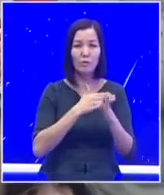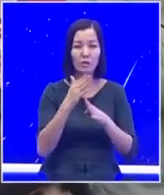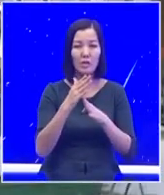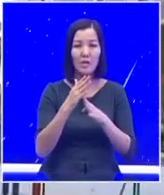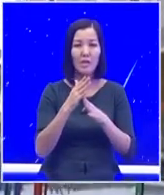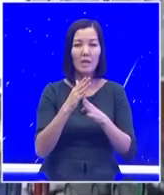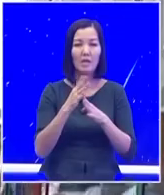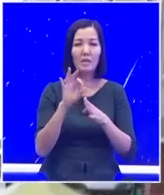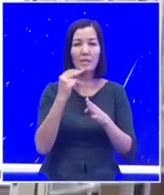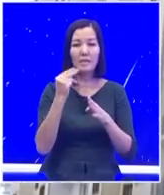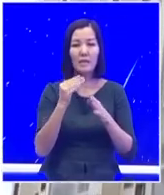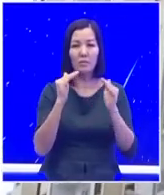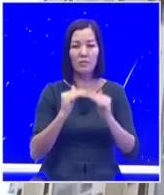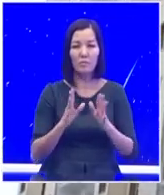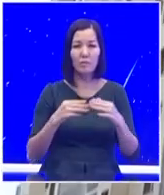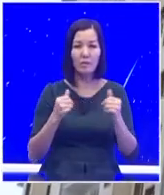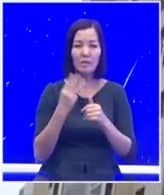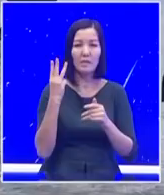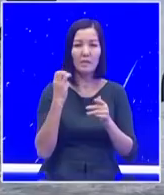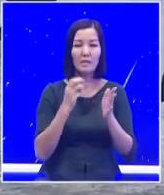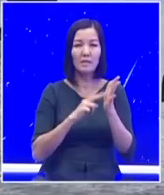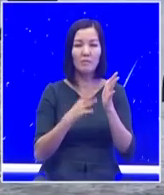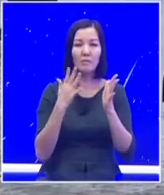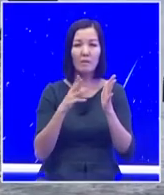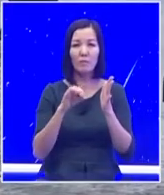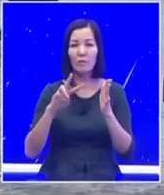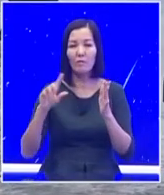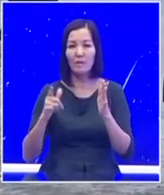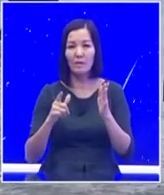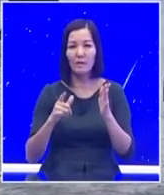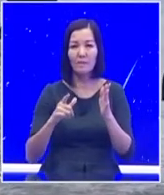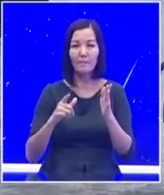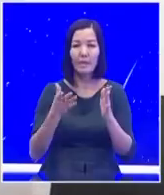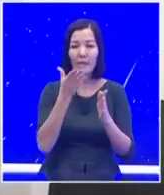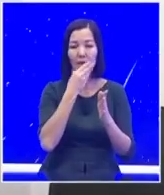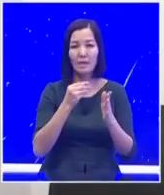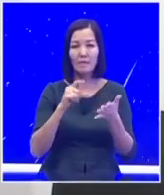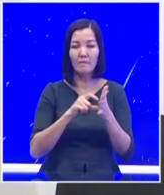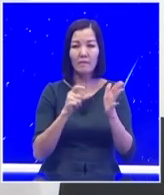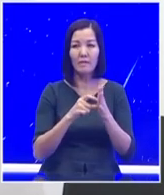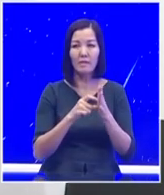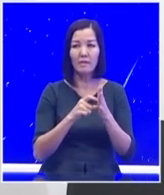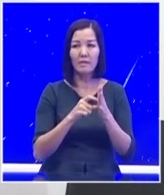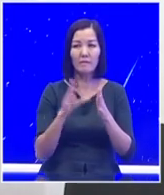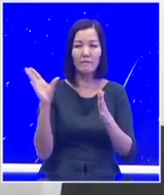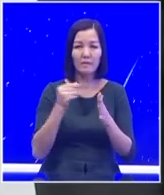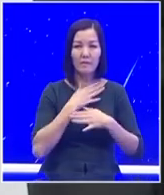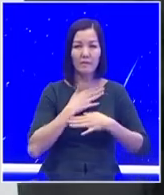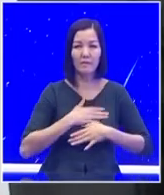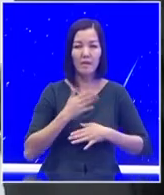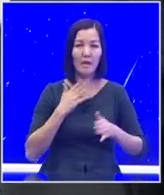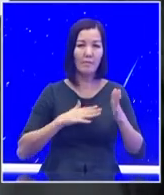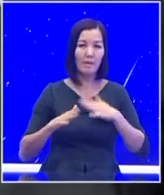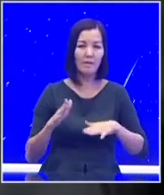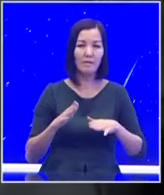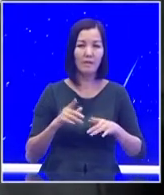уязвимых слоев населения. Стоимость проекта 373 миллиона тенге. Светлые, уютные и просторные квартиры не оставили никого равнодушными.